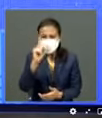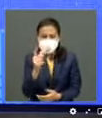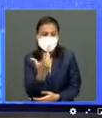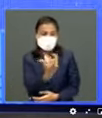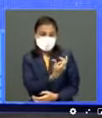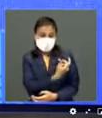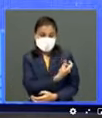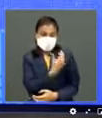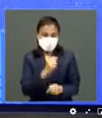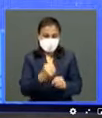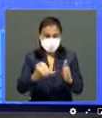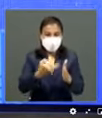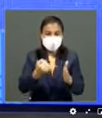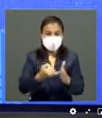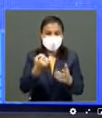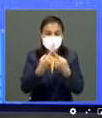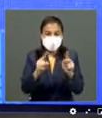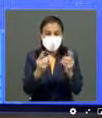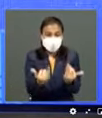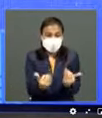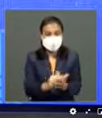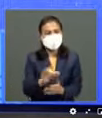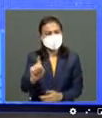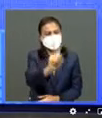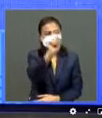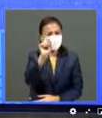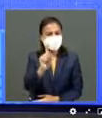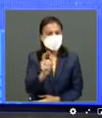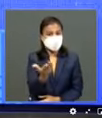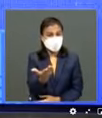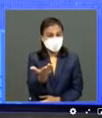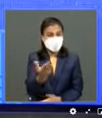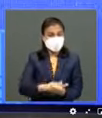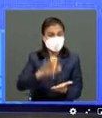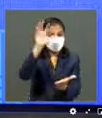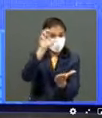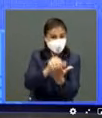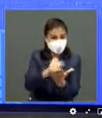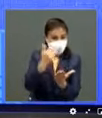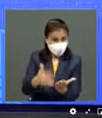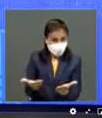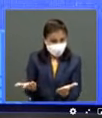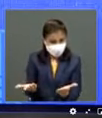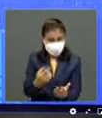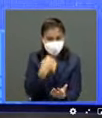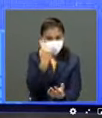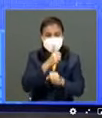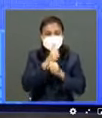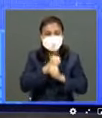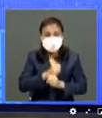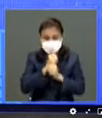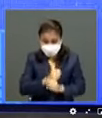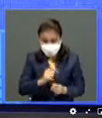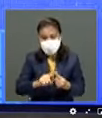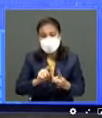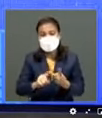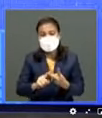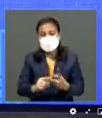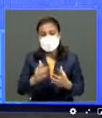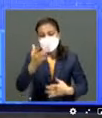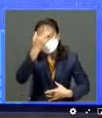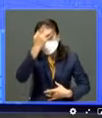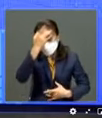คซีนได้ง่ายนะคะแต่ตอนนี้ต้องถามก่อนว่าแล้วคุณผู้ชมได้ลงทะเบียนหรือยังนะคะสำหรับคนที่เป็นผู้สูงอายุรวมถึงผู้ที่มีโ